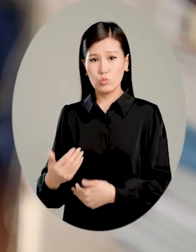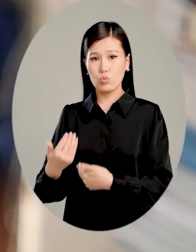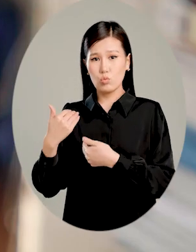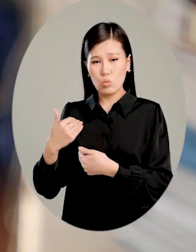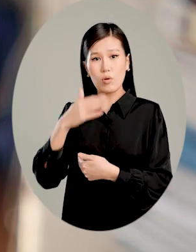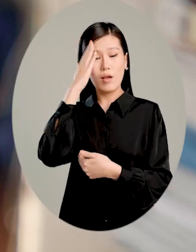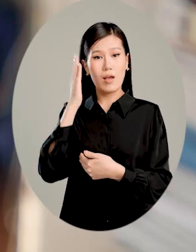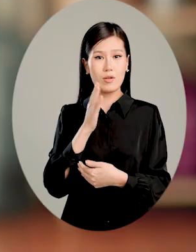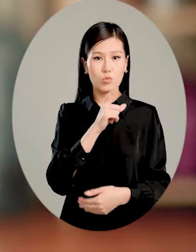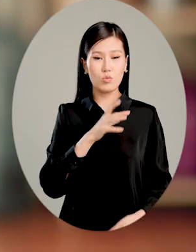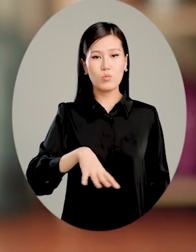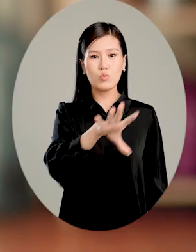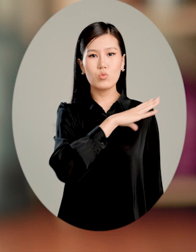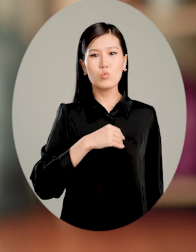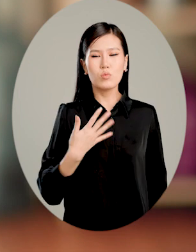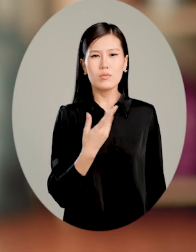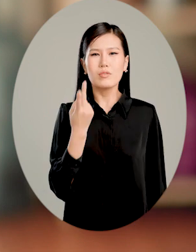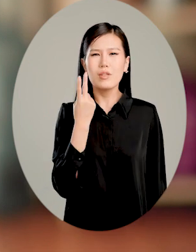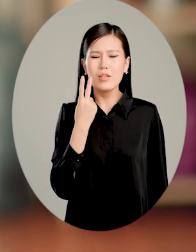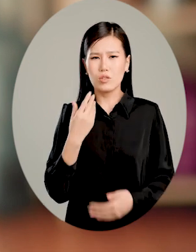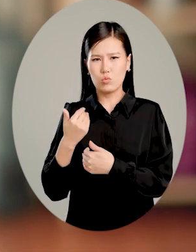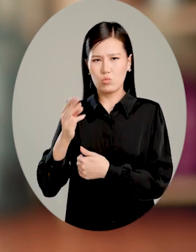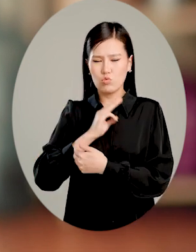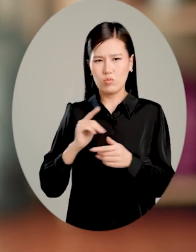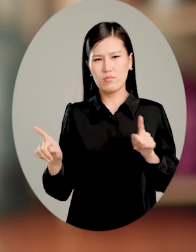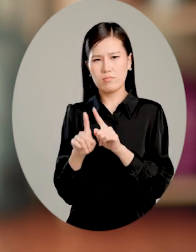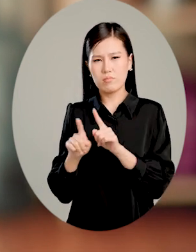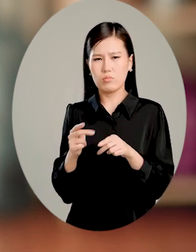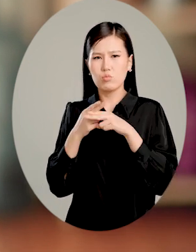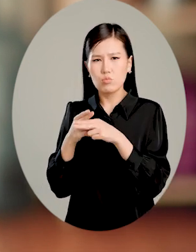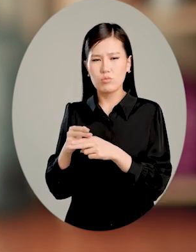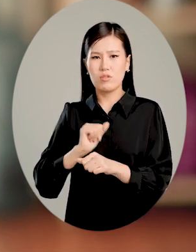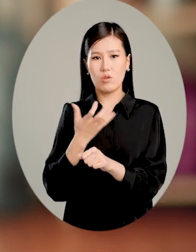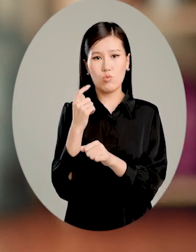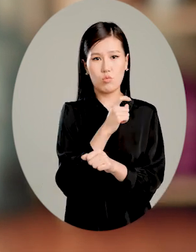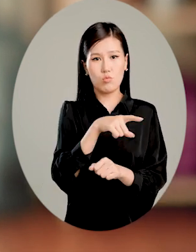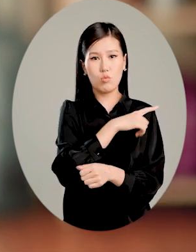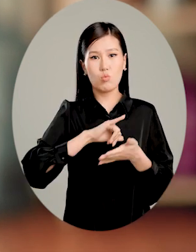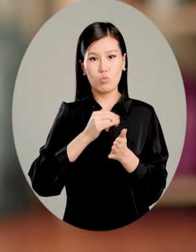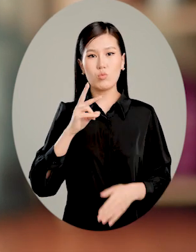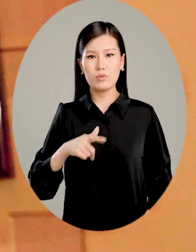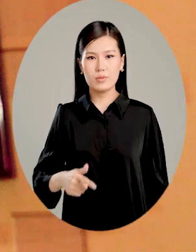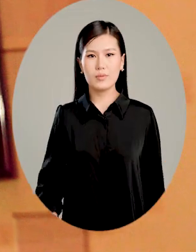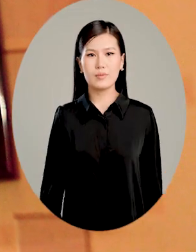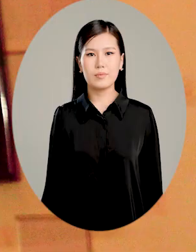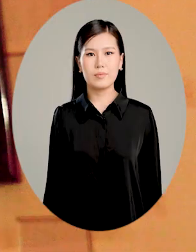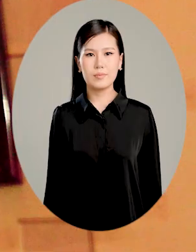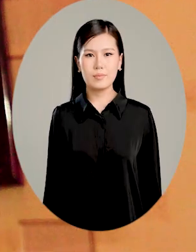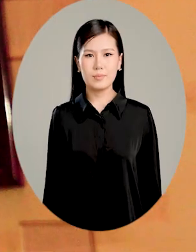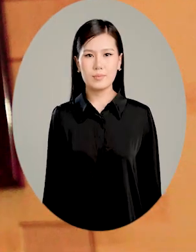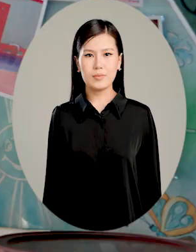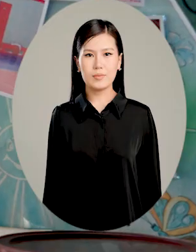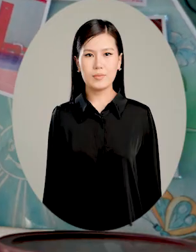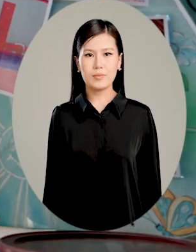Хөгжлийн бэрхшээлтэй хүүхдтэй эцэгчүүд гэдэг маань ерөөсөө байнга дэрэгдэн байж тусалж дэмжих хүмүүс л гэсэн үг шүү дээ ер нь бол.